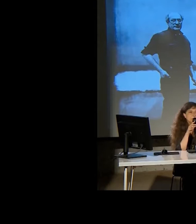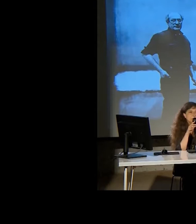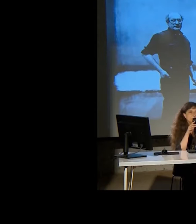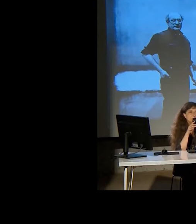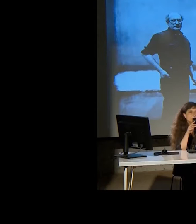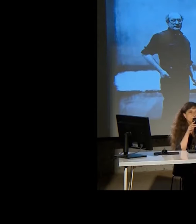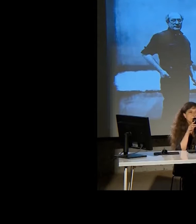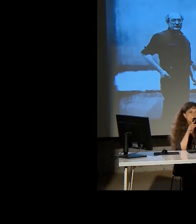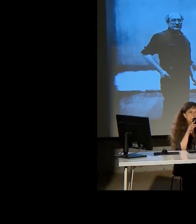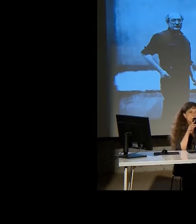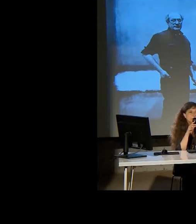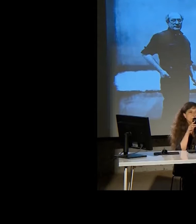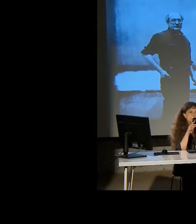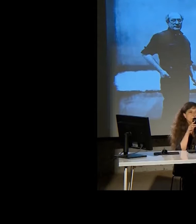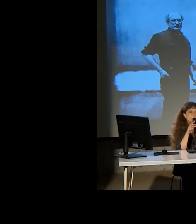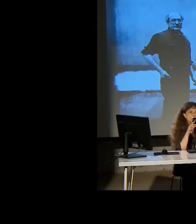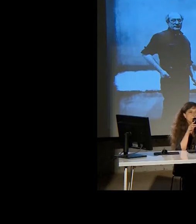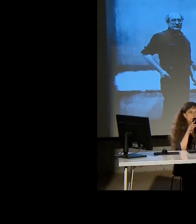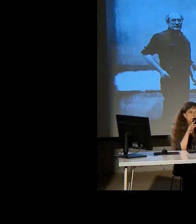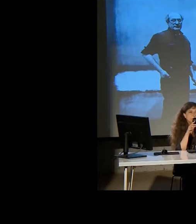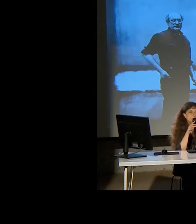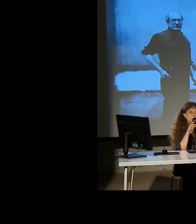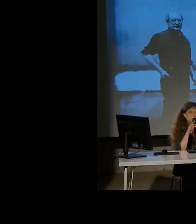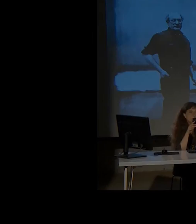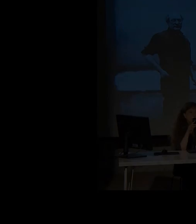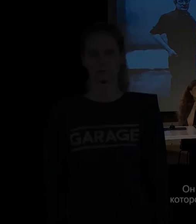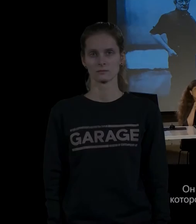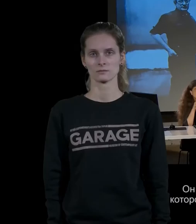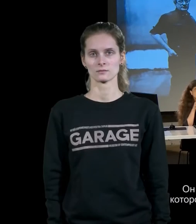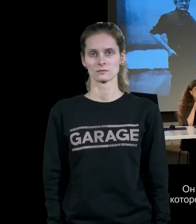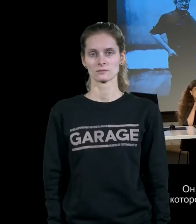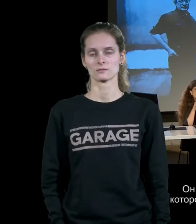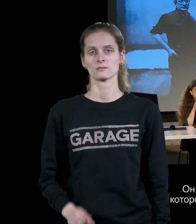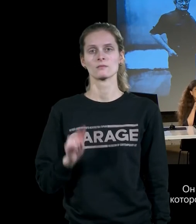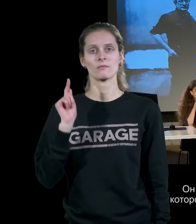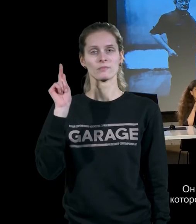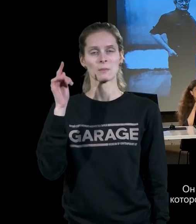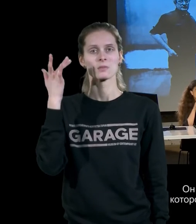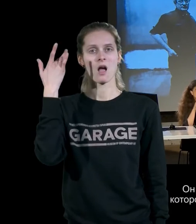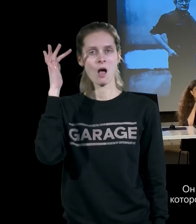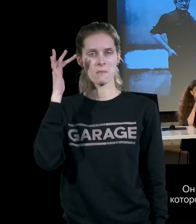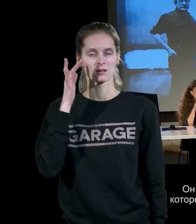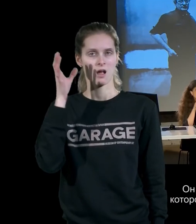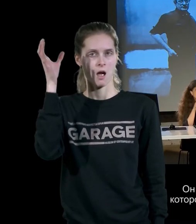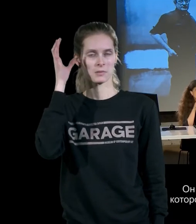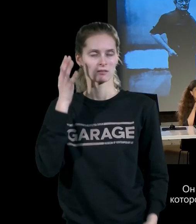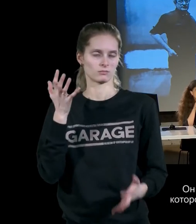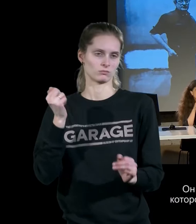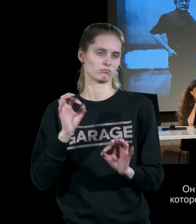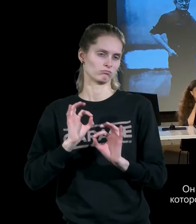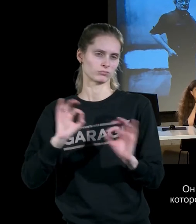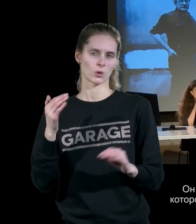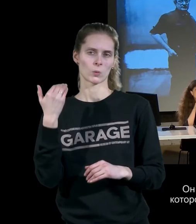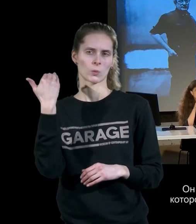фоне одного из своих монументальных абстрактных полотен. Получил прекрасное образование, как и традиционное